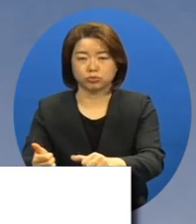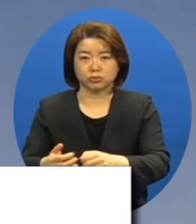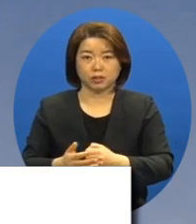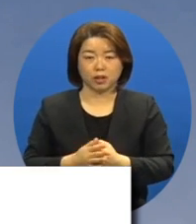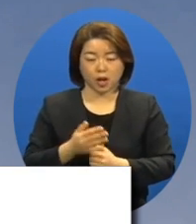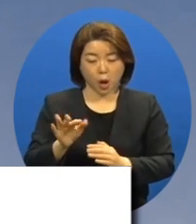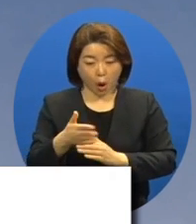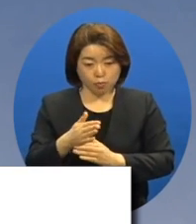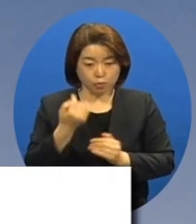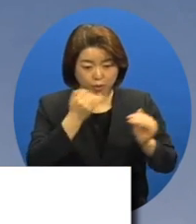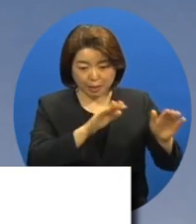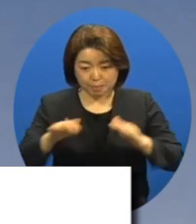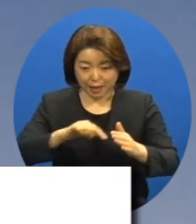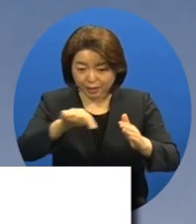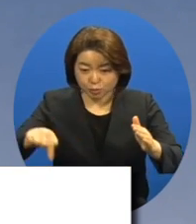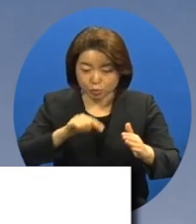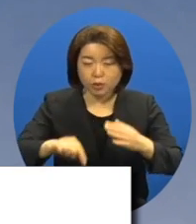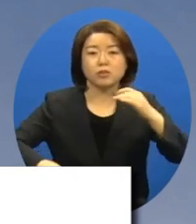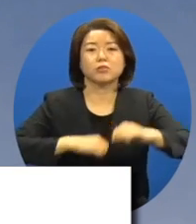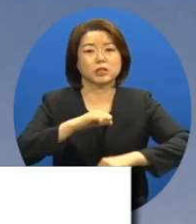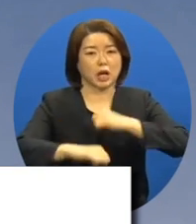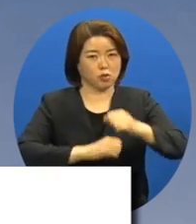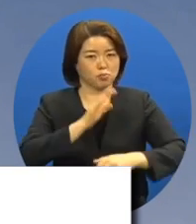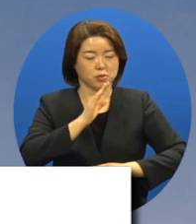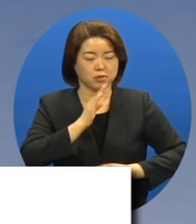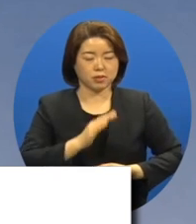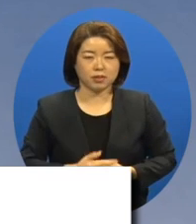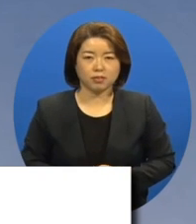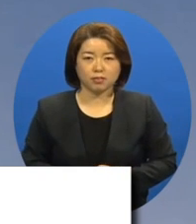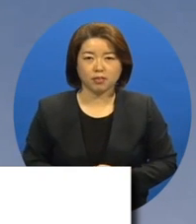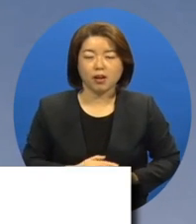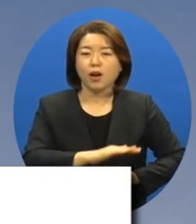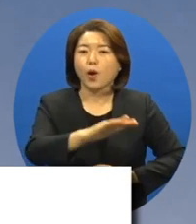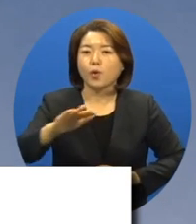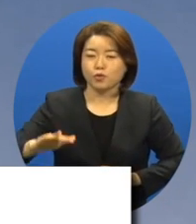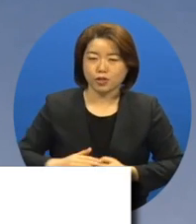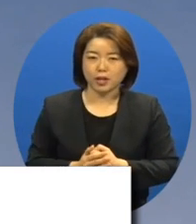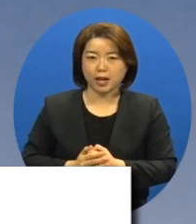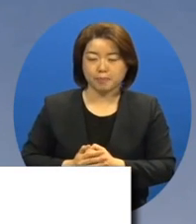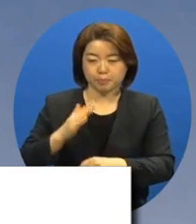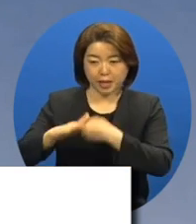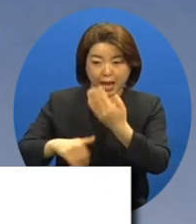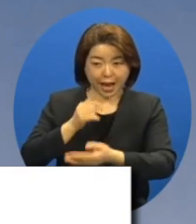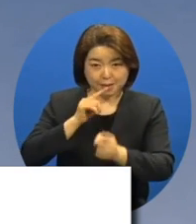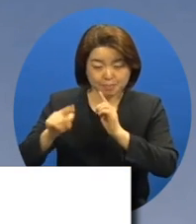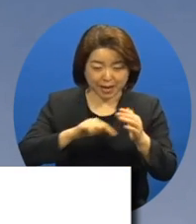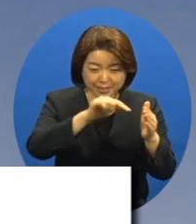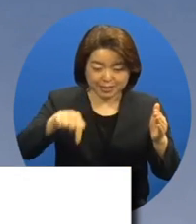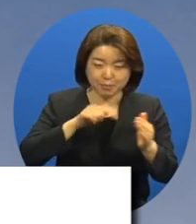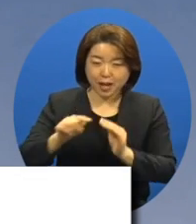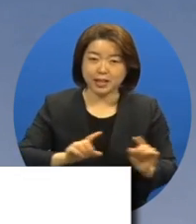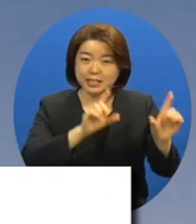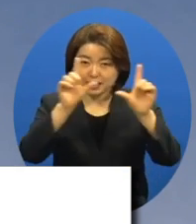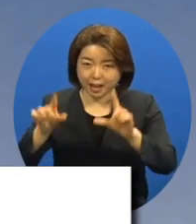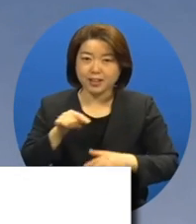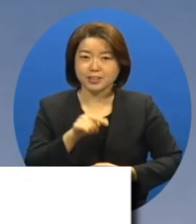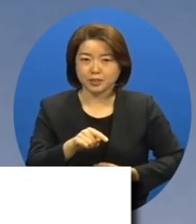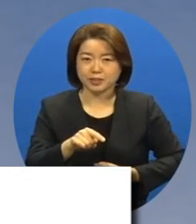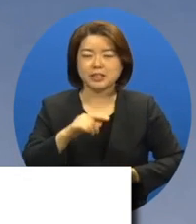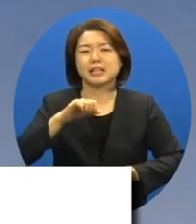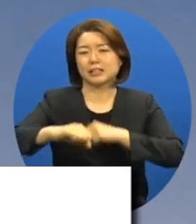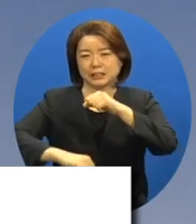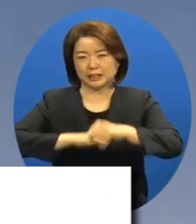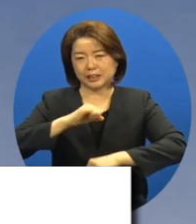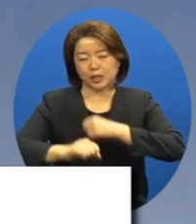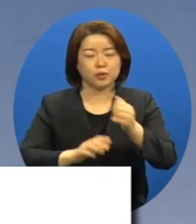바다 속에서 자유로운 것입니다 우리가 하나님의 말씀 안에 사는 것은 자유로운